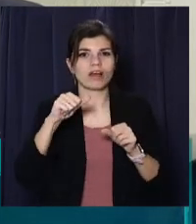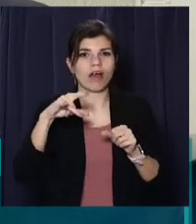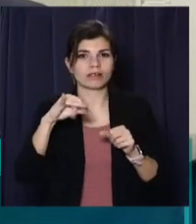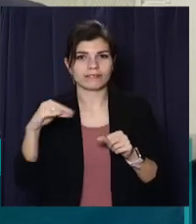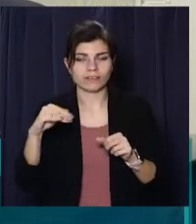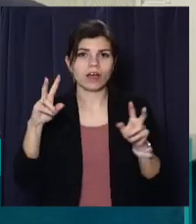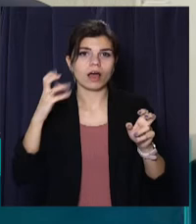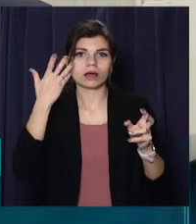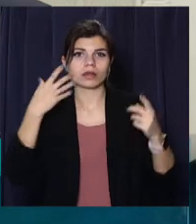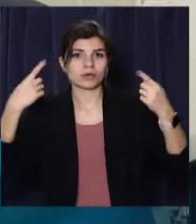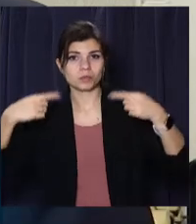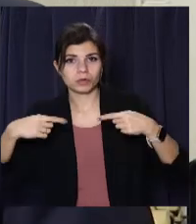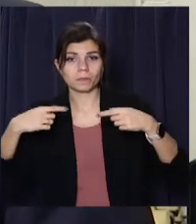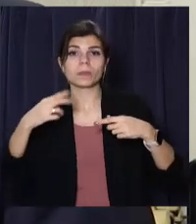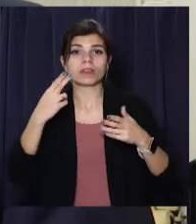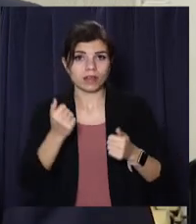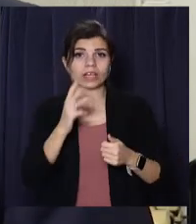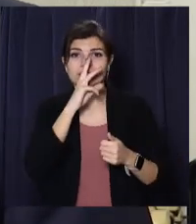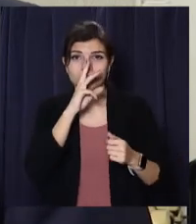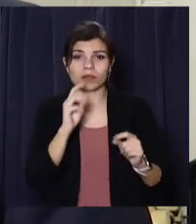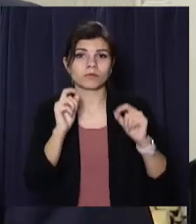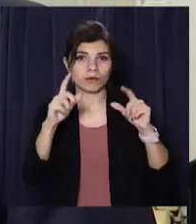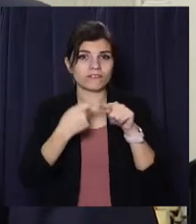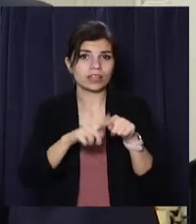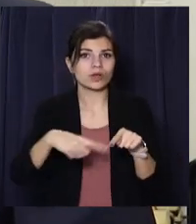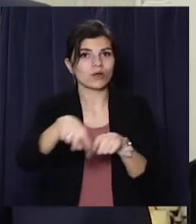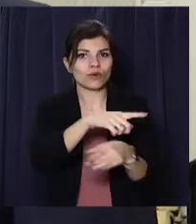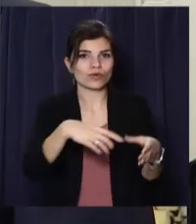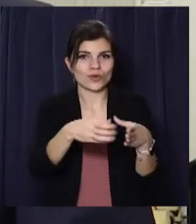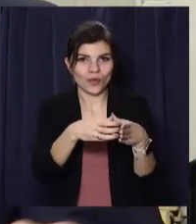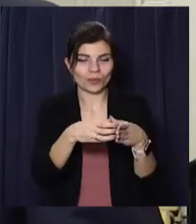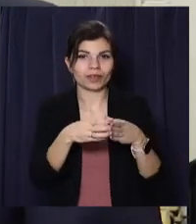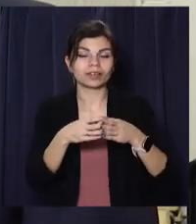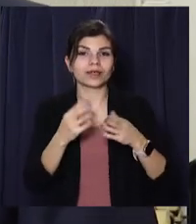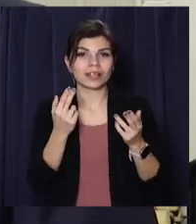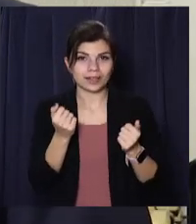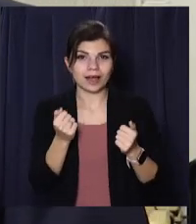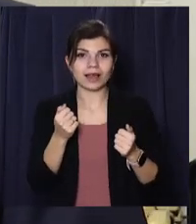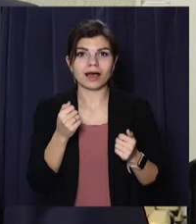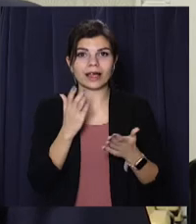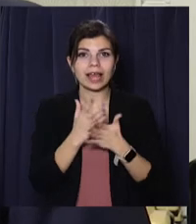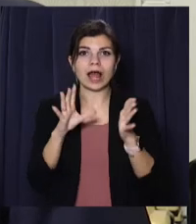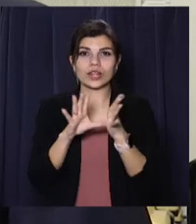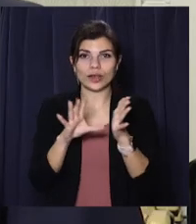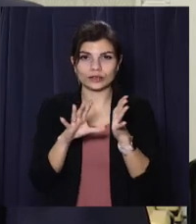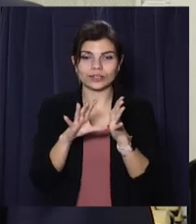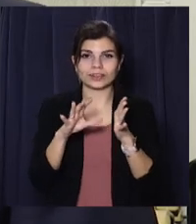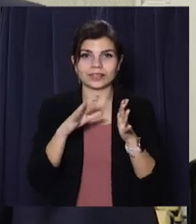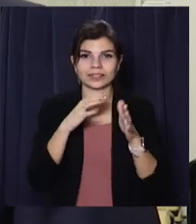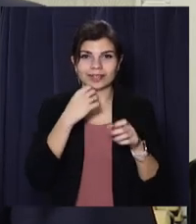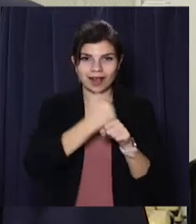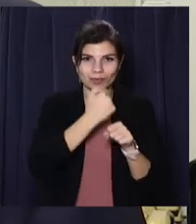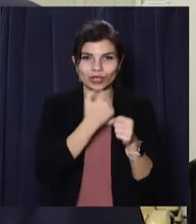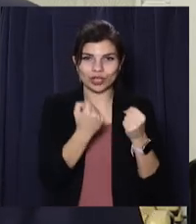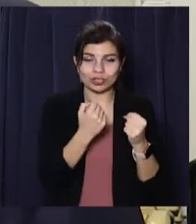рівень інфляції. Тому що об'єктивно росте заробітна плата в цих компаніях, об'єктивно йде дорожання електроенергії, але